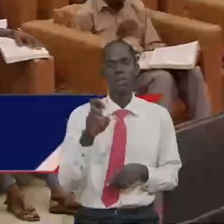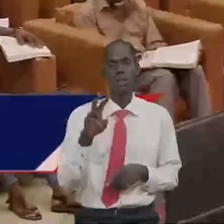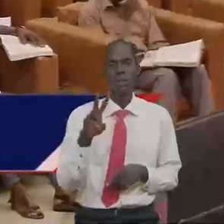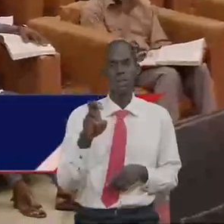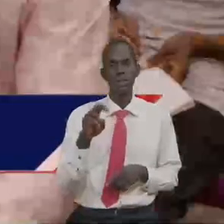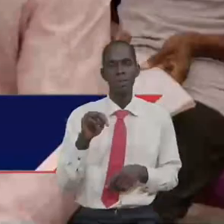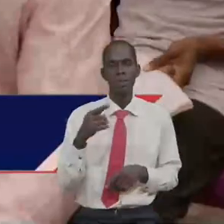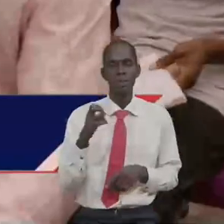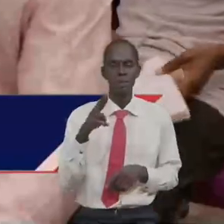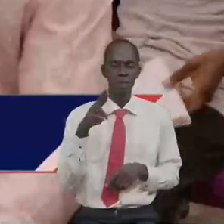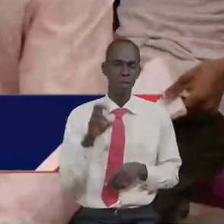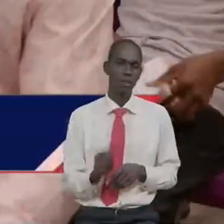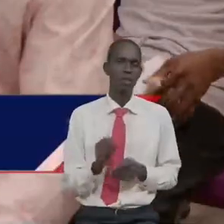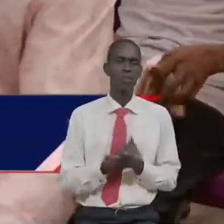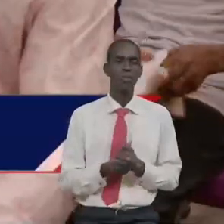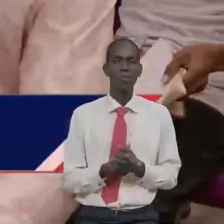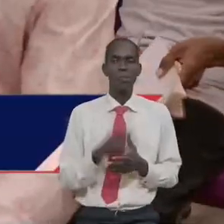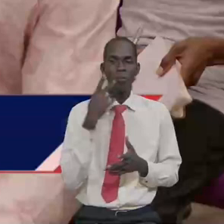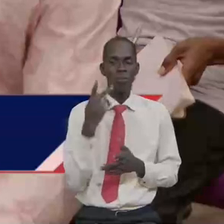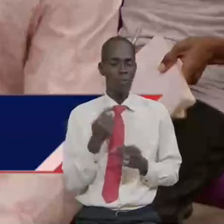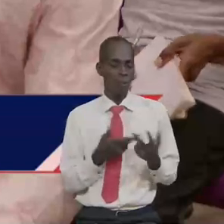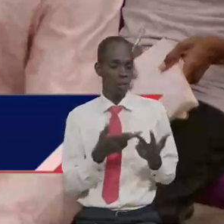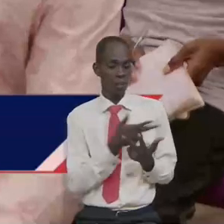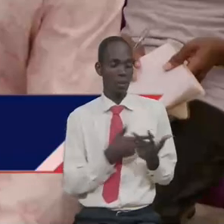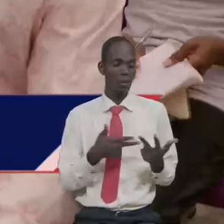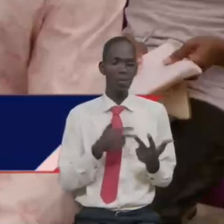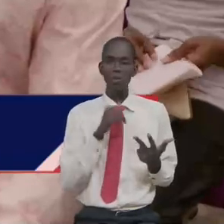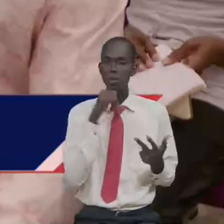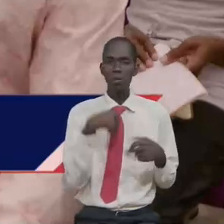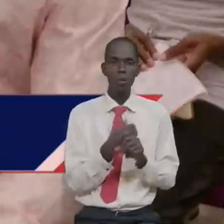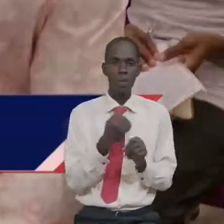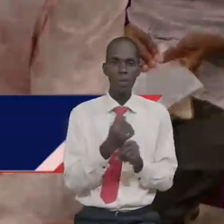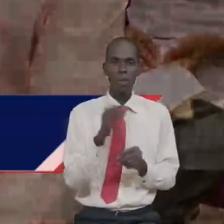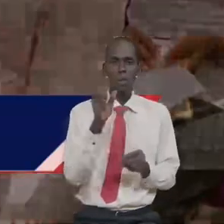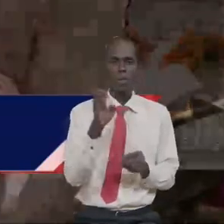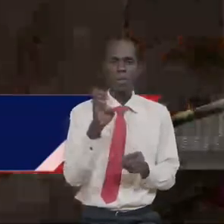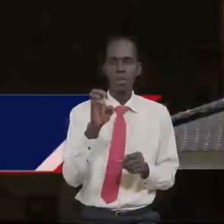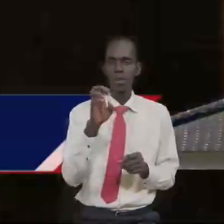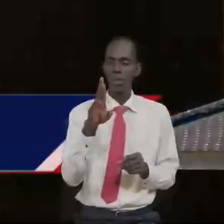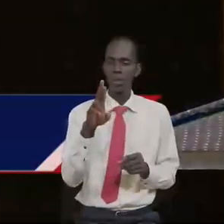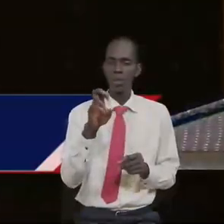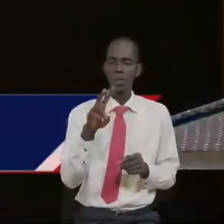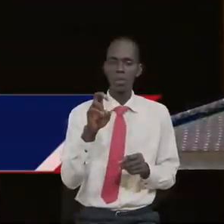Ils n'ont rien à qui doit les pousser à se venger contre Sadrach, Meshach, Abednego.